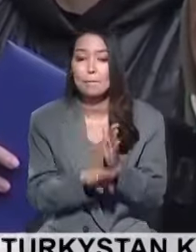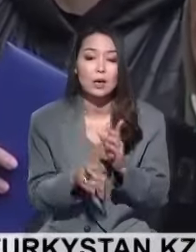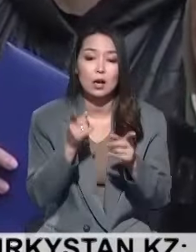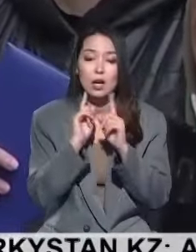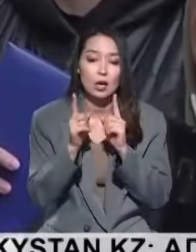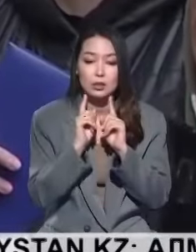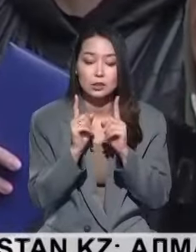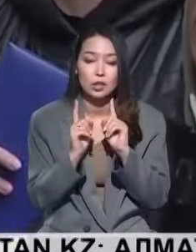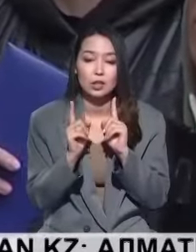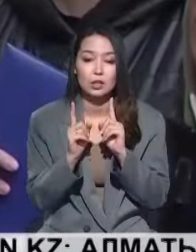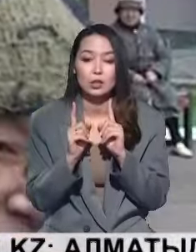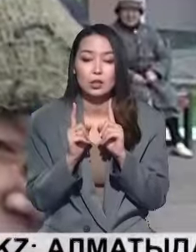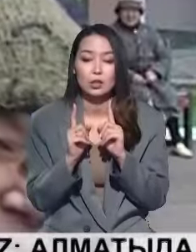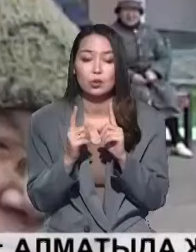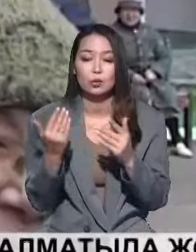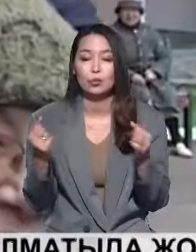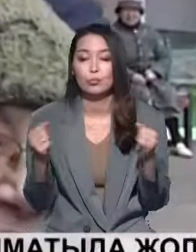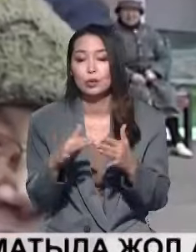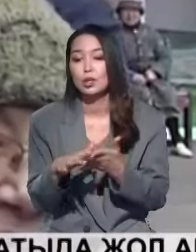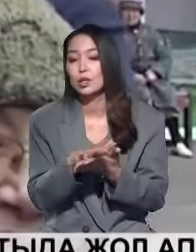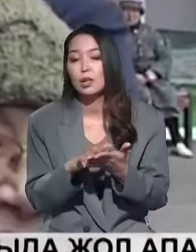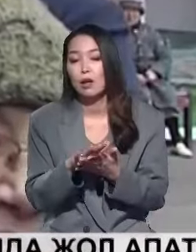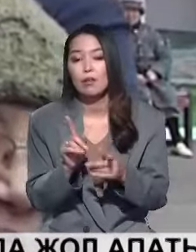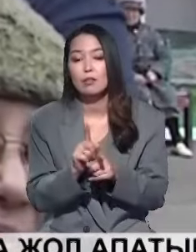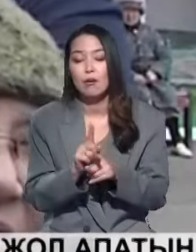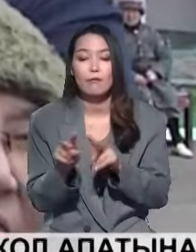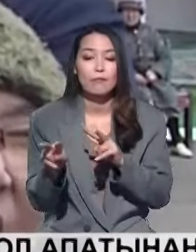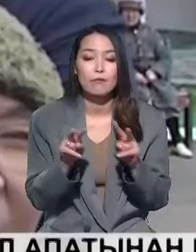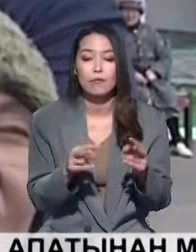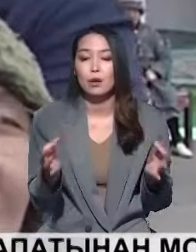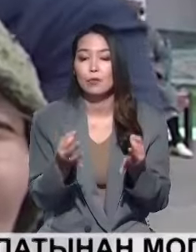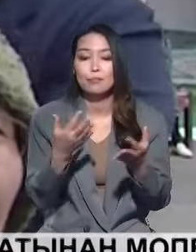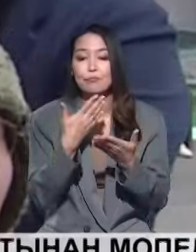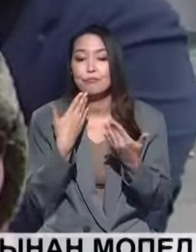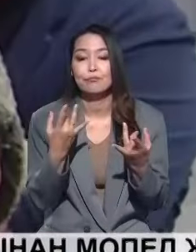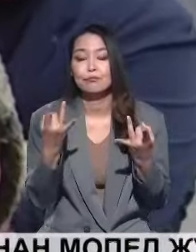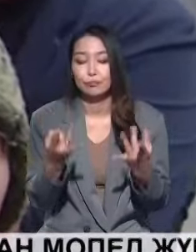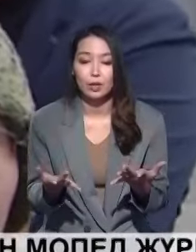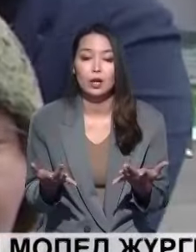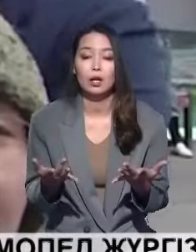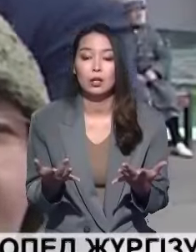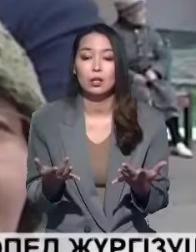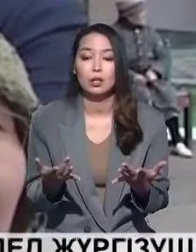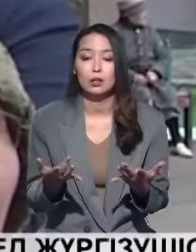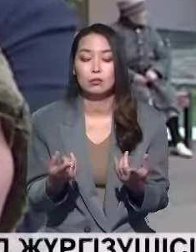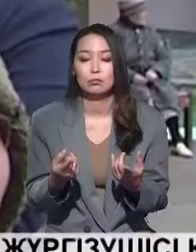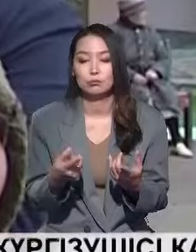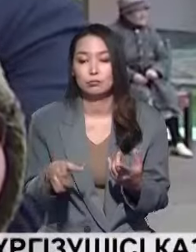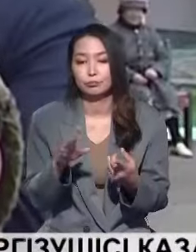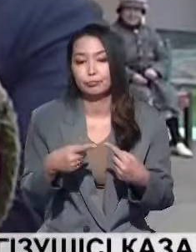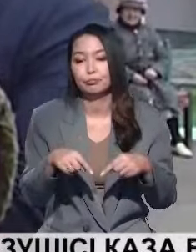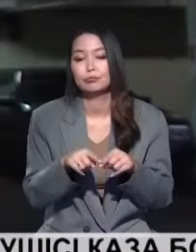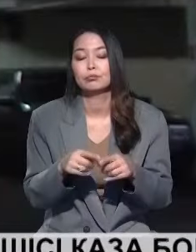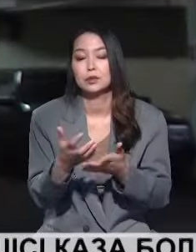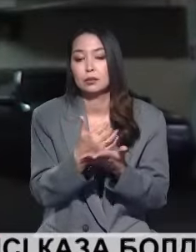жаңағы целевой сбор жиналып, ешқандай ведомостьсіз, ешқандай неменесіз, просто әшейін жаңағы қолға жинап алды. Ол не